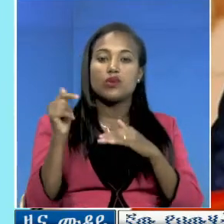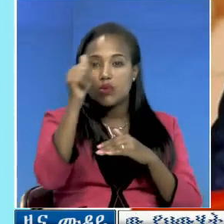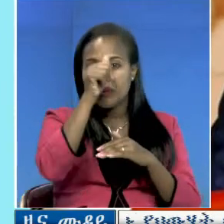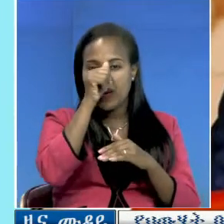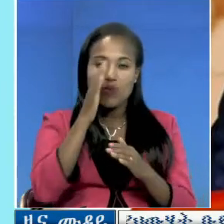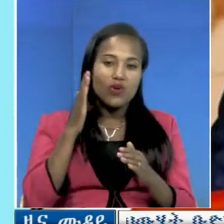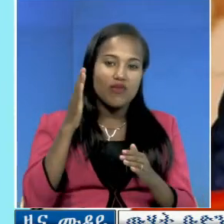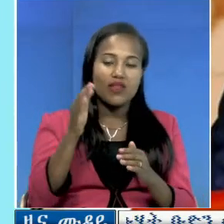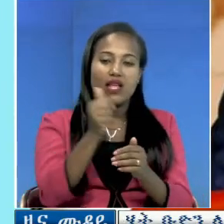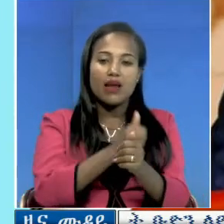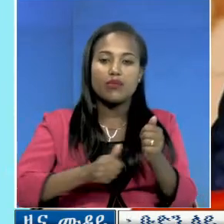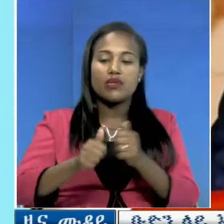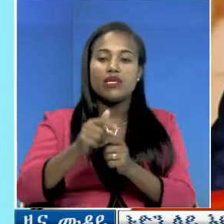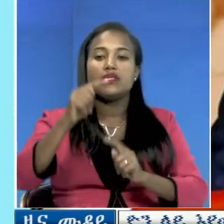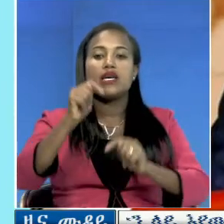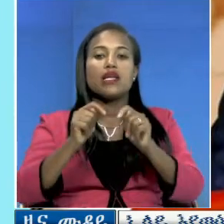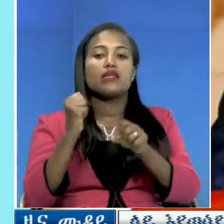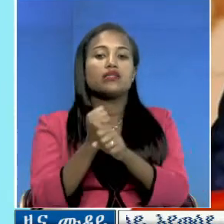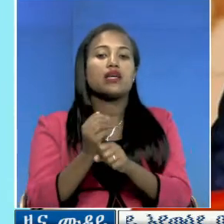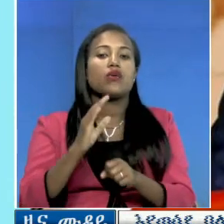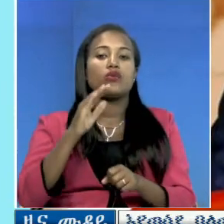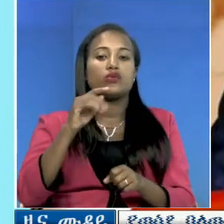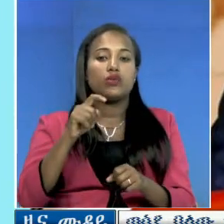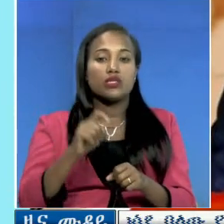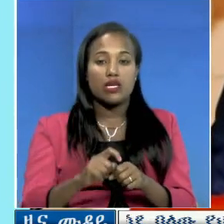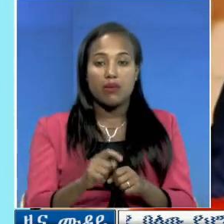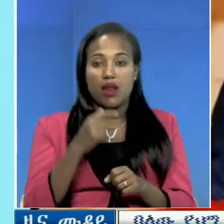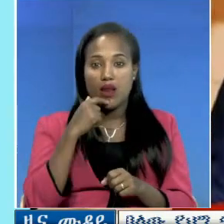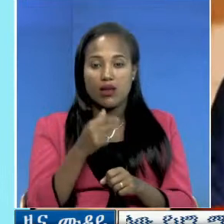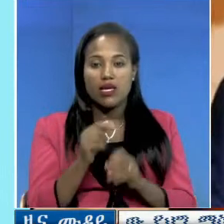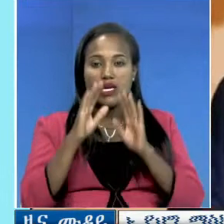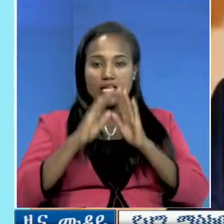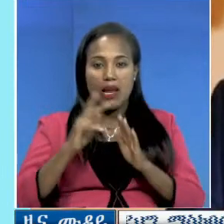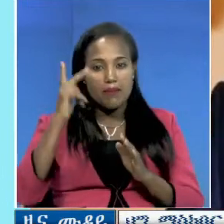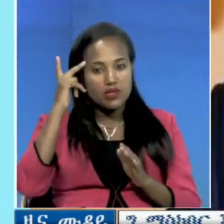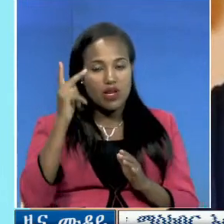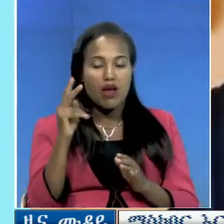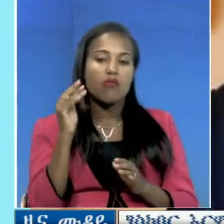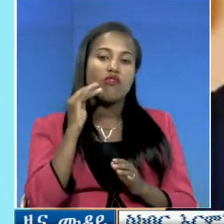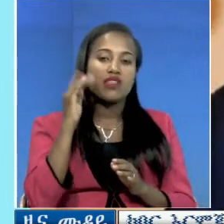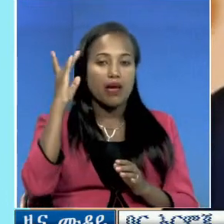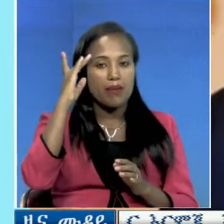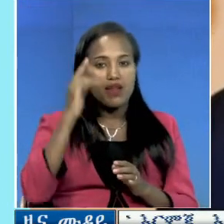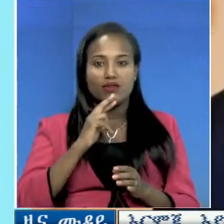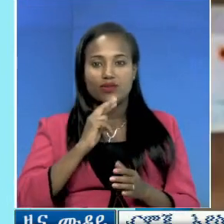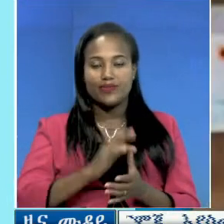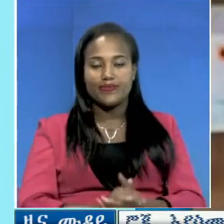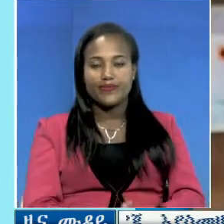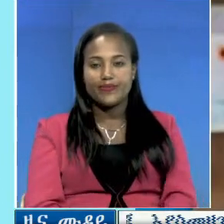ኢትዮጵያን ወደፊት ላራመዱ ታሪክ ሰሪዎቻችን ይገባል ያሉት ደግሞ የሰላም ሚኒስትሯ ሙፈሪያት ካሚል ናቸው።